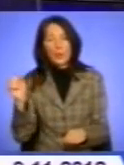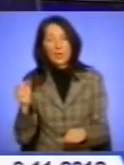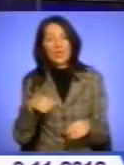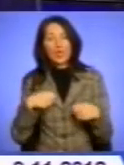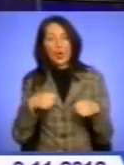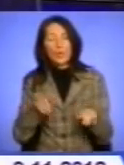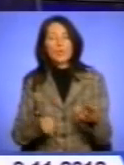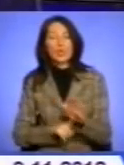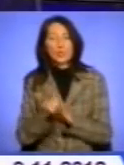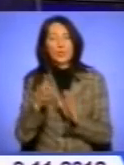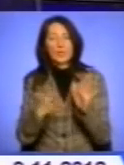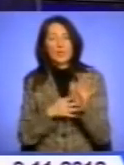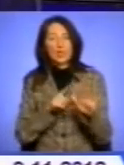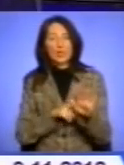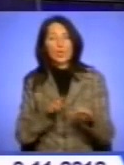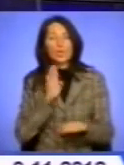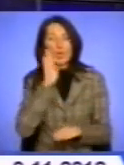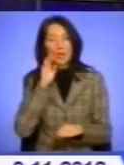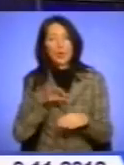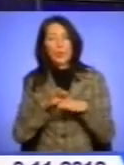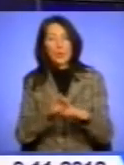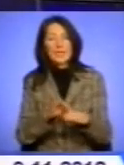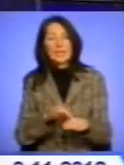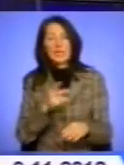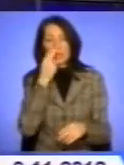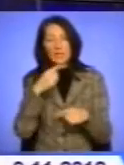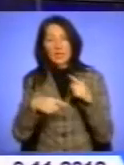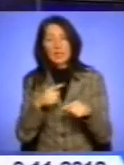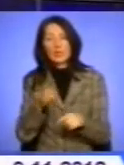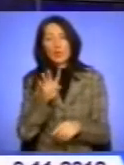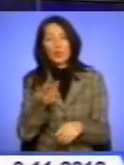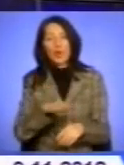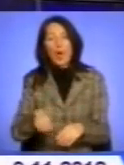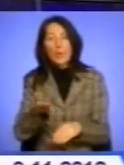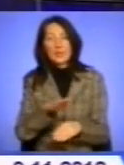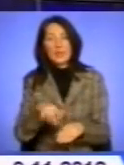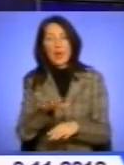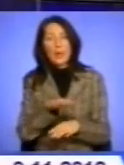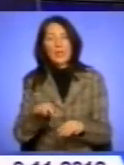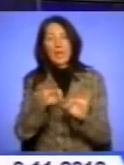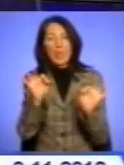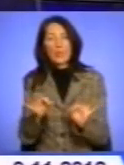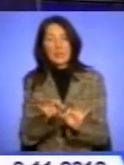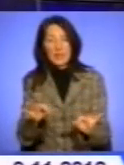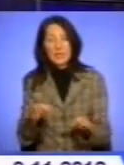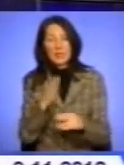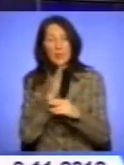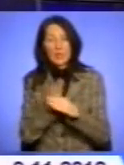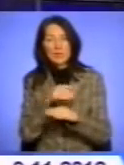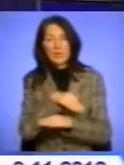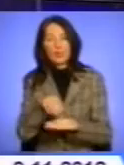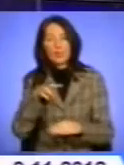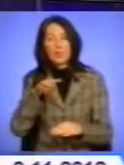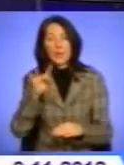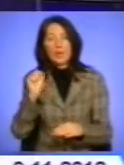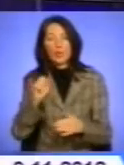Торговиця розпочнеться о 9 годині ранку і проходитиме традиційно на чотирьох масивах – Майдані мистецтв, перехресті вулиць Миру